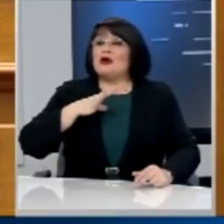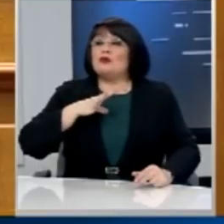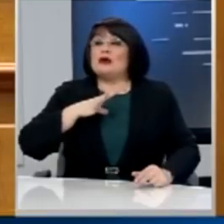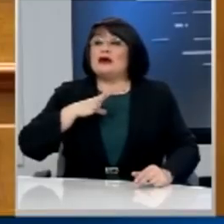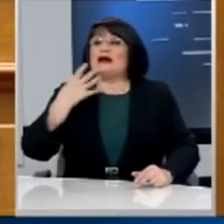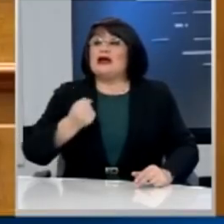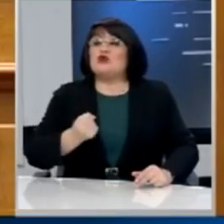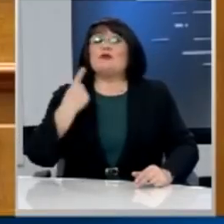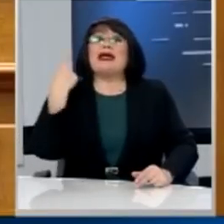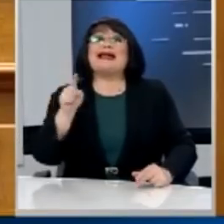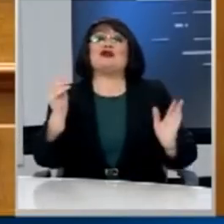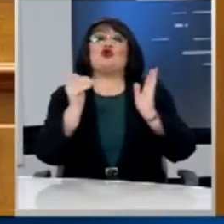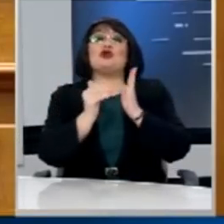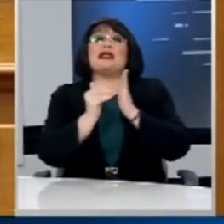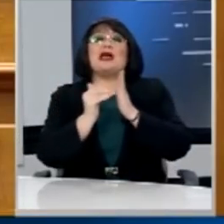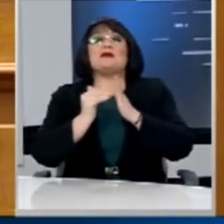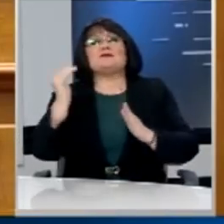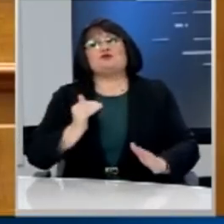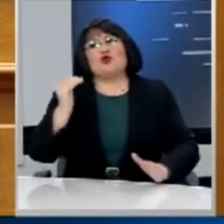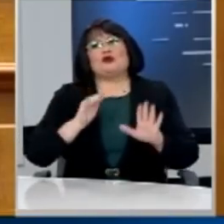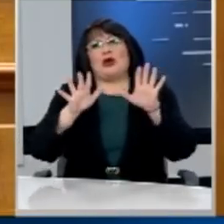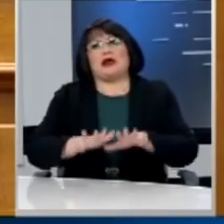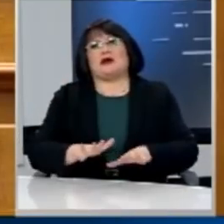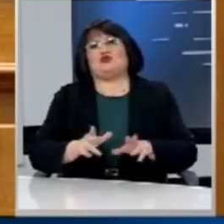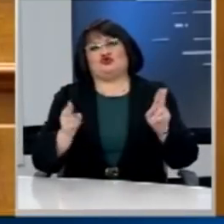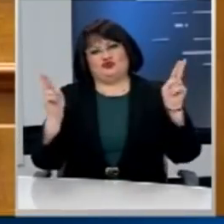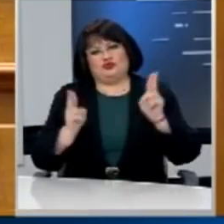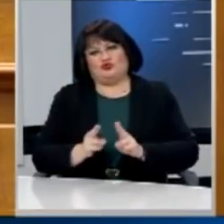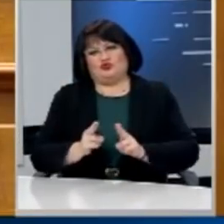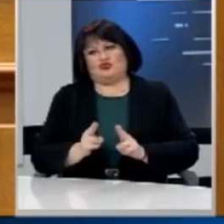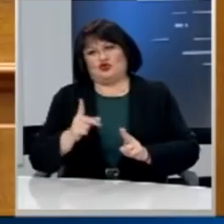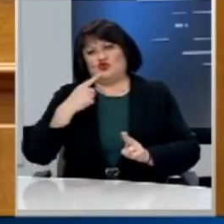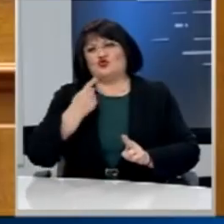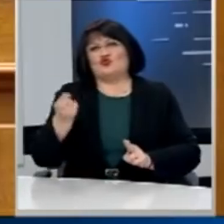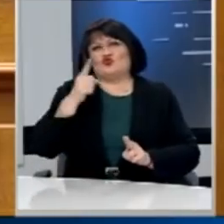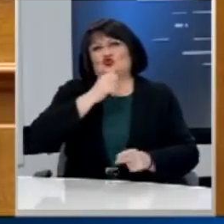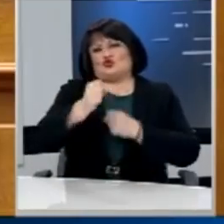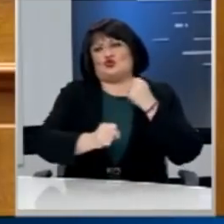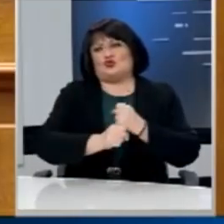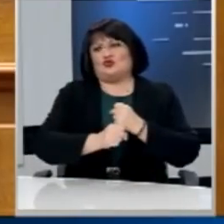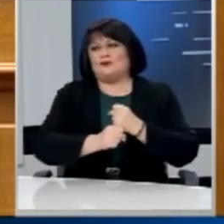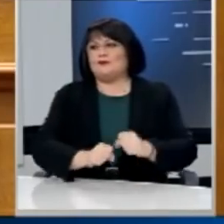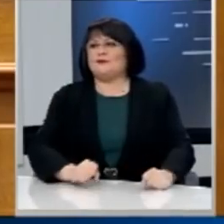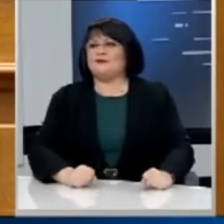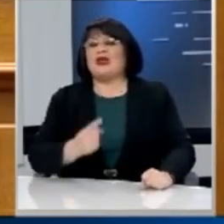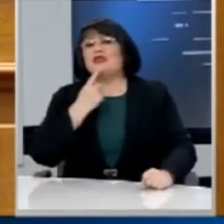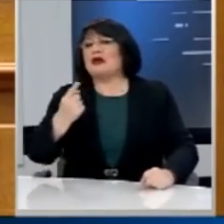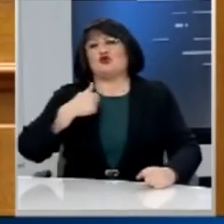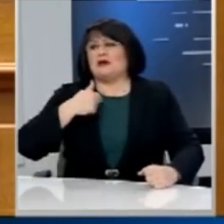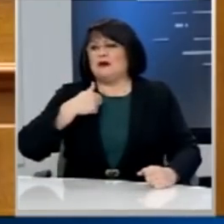έχουμε 100.000 λιγότερους ανέργους τον επόμενο χρόνο. Και αυτό δεν είναι κάτι το οποίο το λέμε